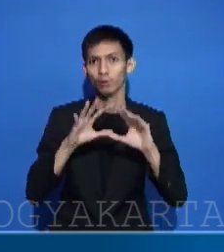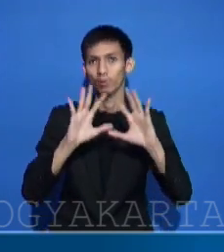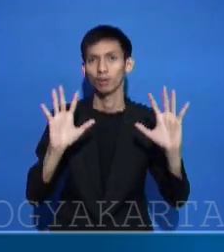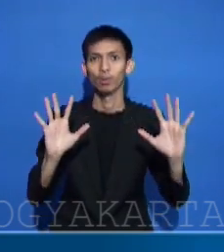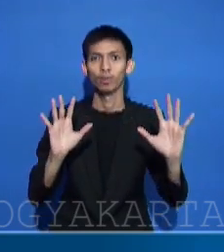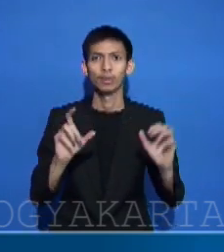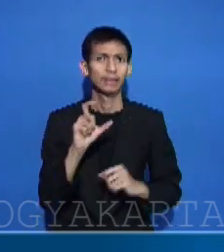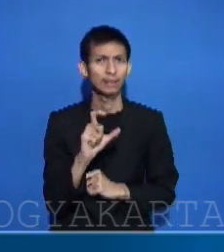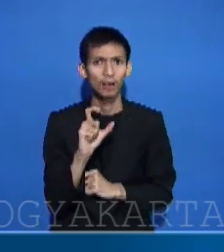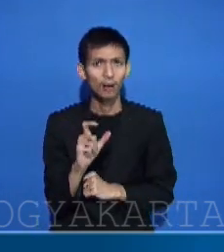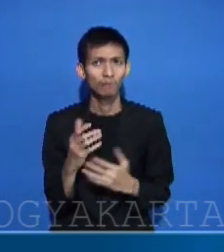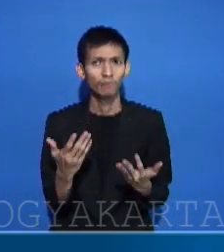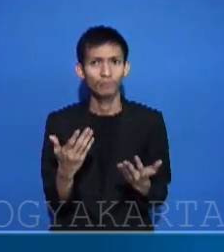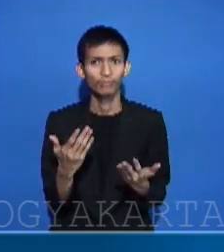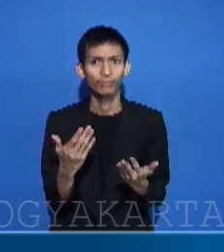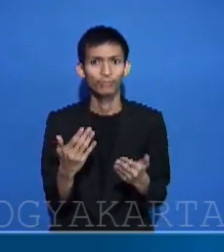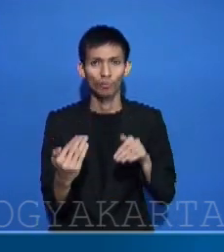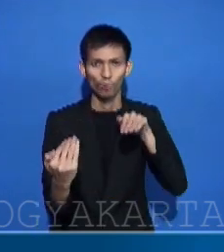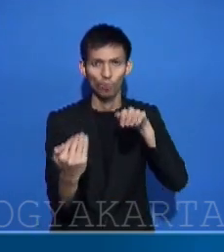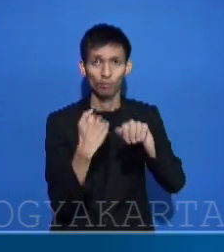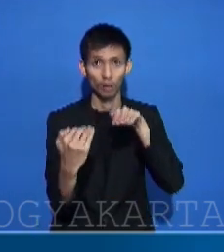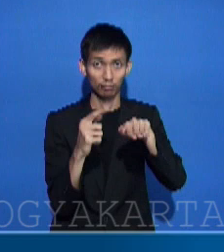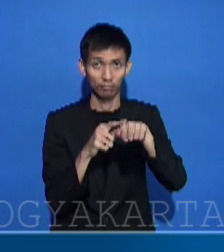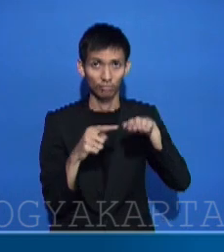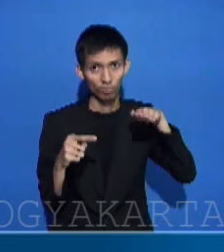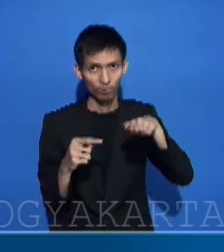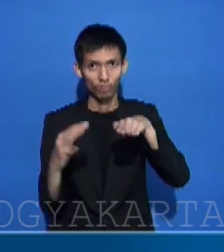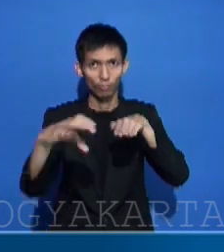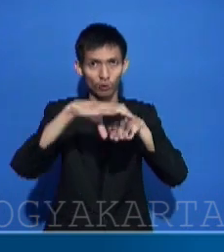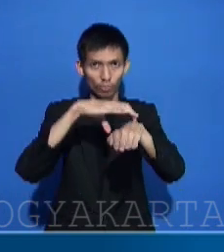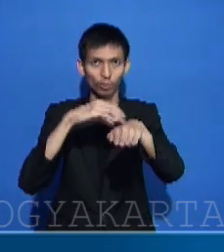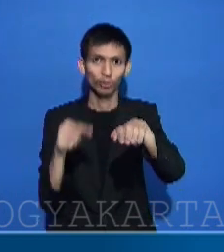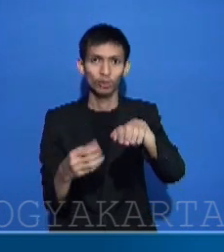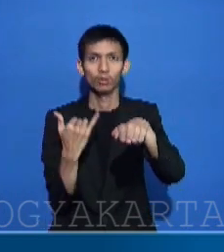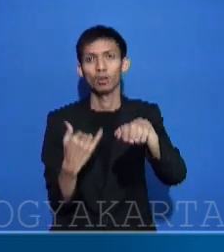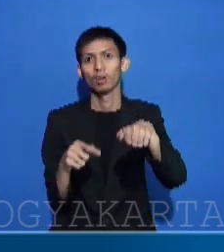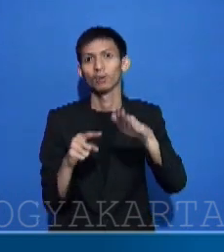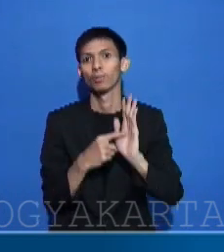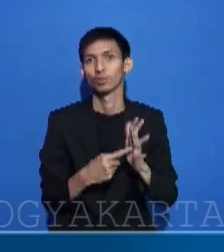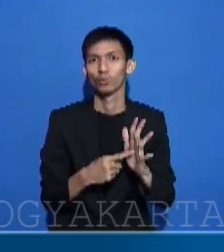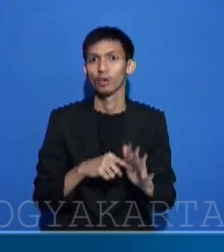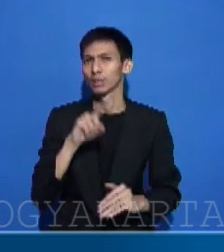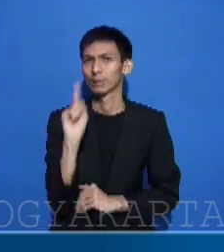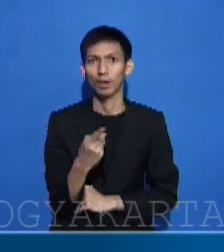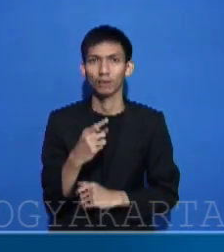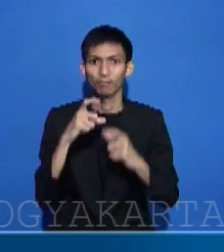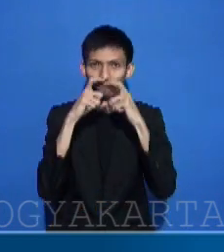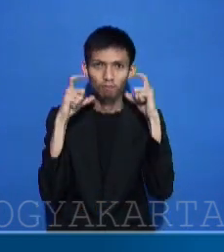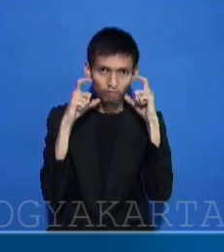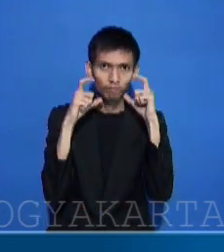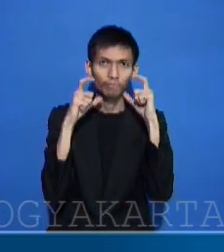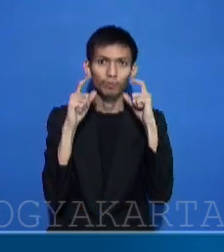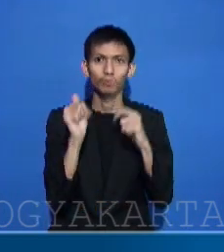layanan tanpa turun kendaraan atau lantatur seperti tahun lalu, kali ini mahasiswa tidak diwajibkan memakai masker dan